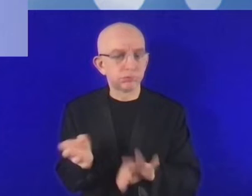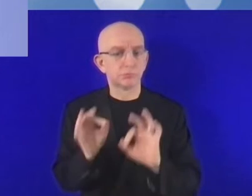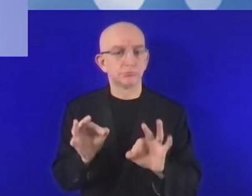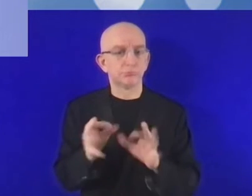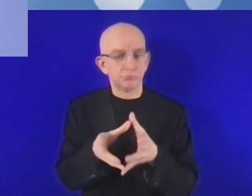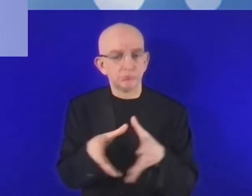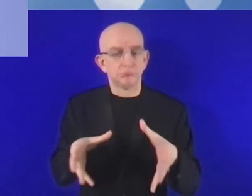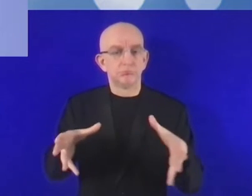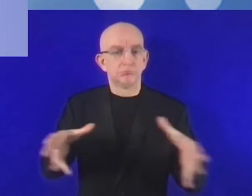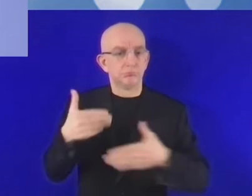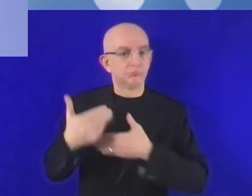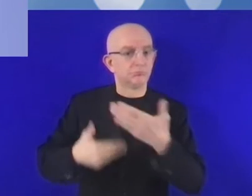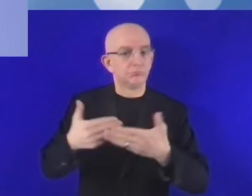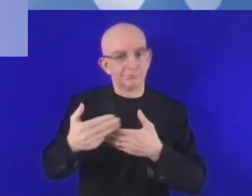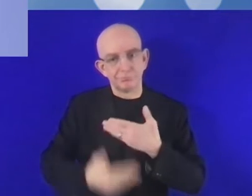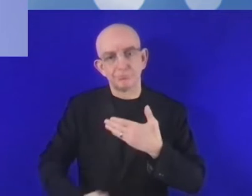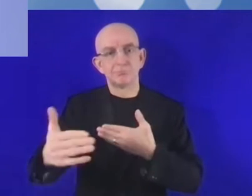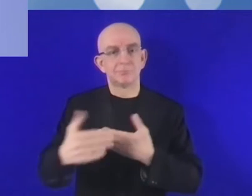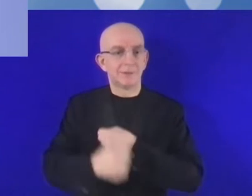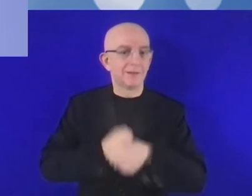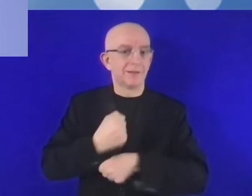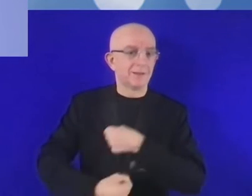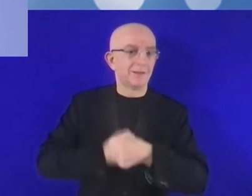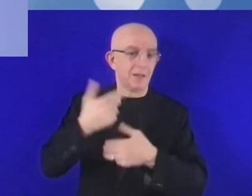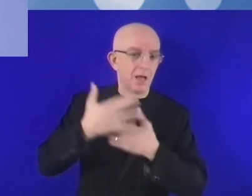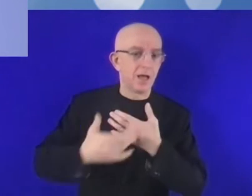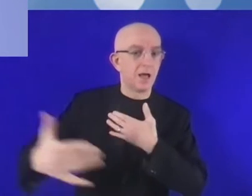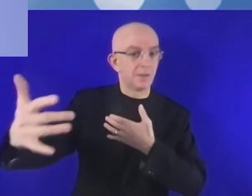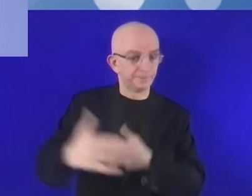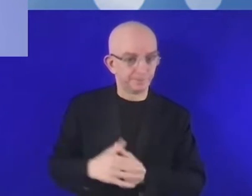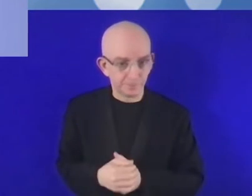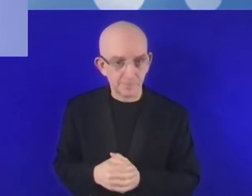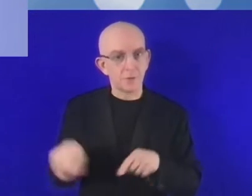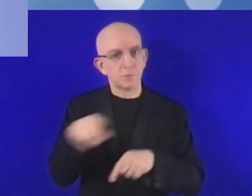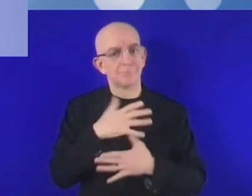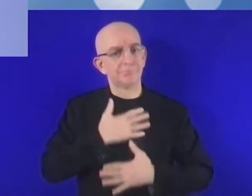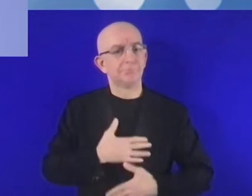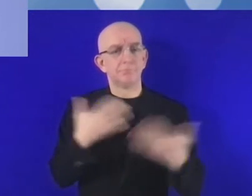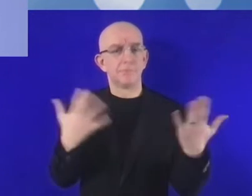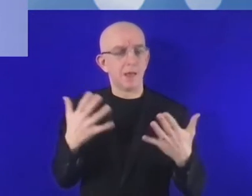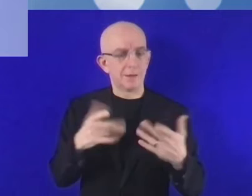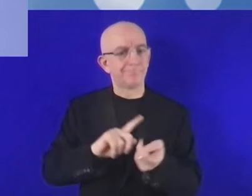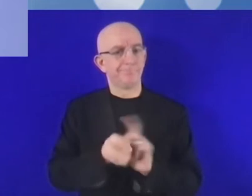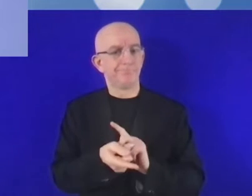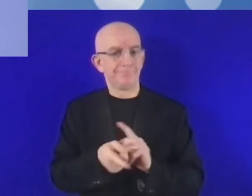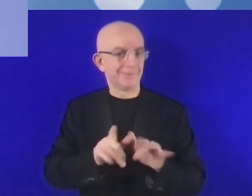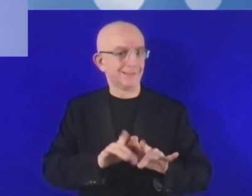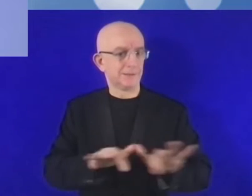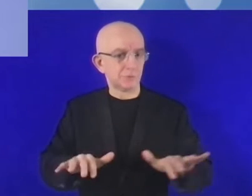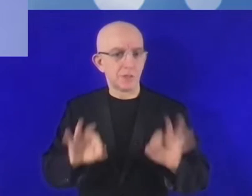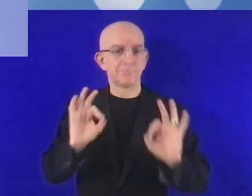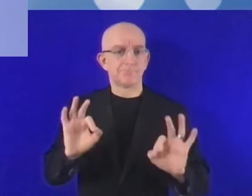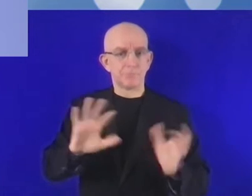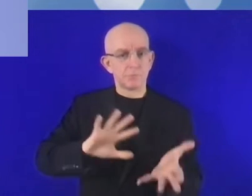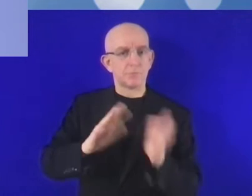Что нам нужно для цифровой трансформации, экологической трансформации? Это структурные изменения, а